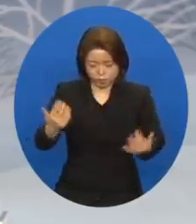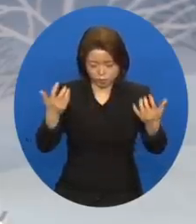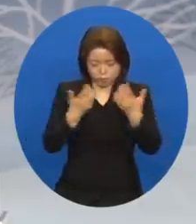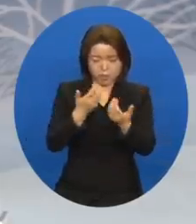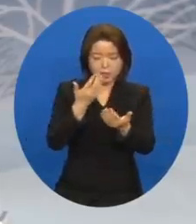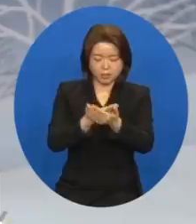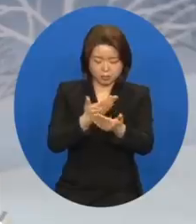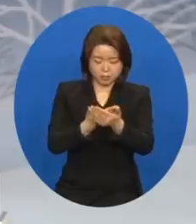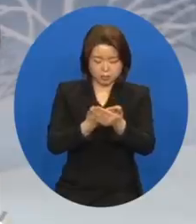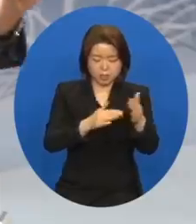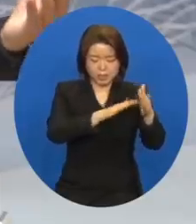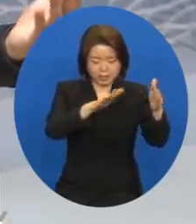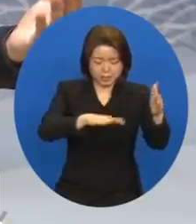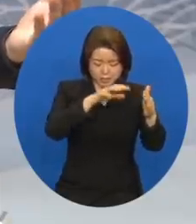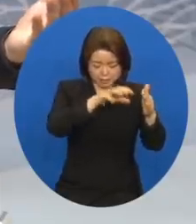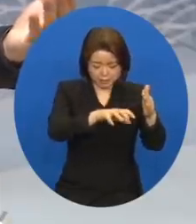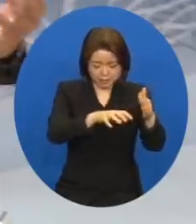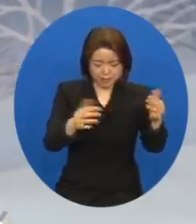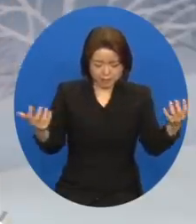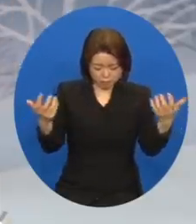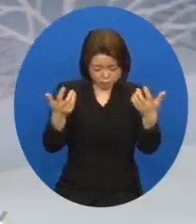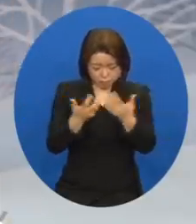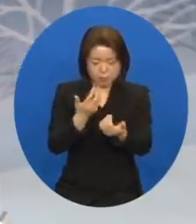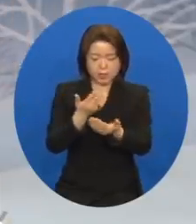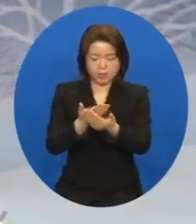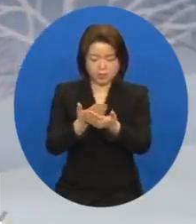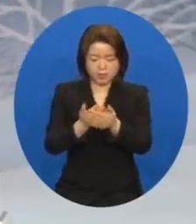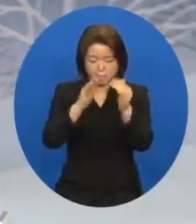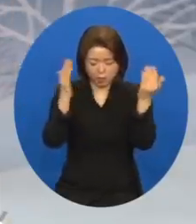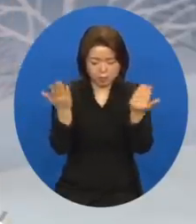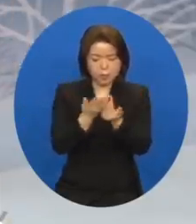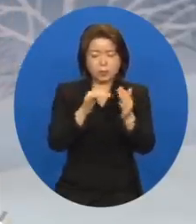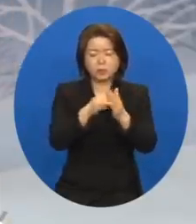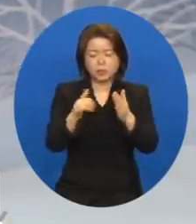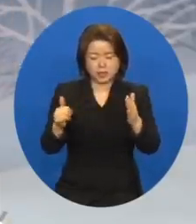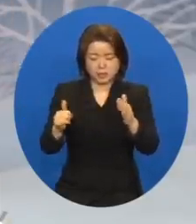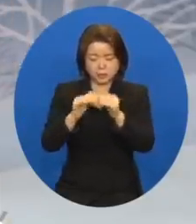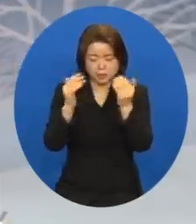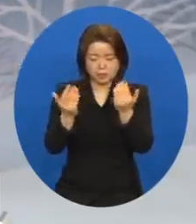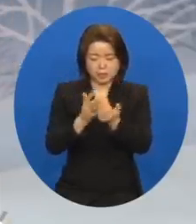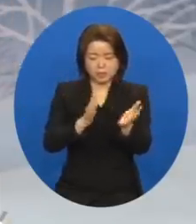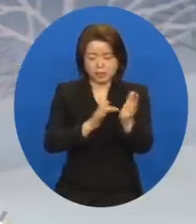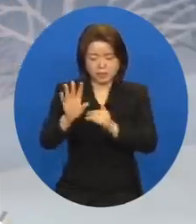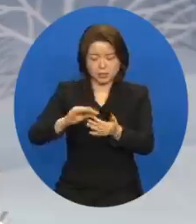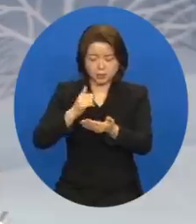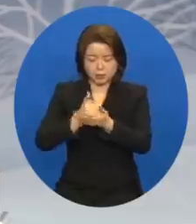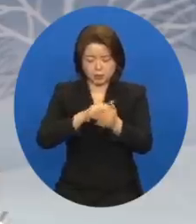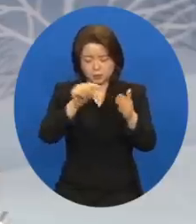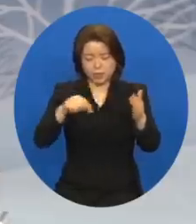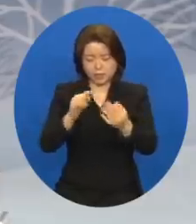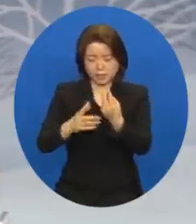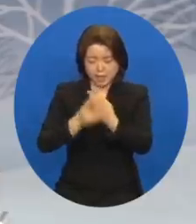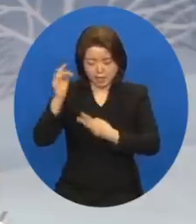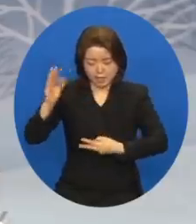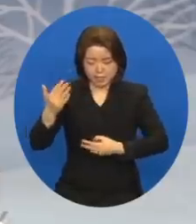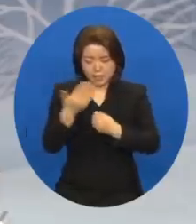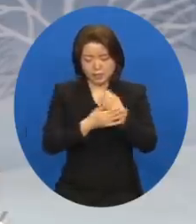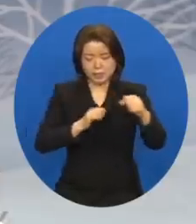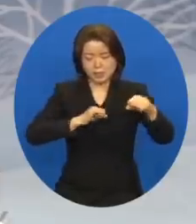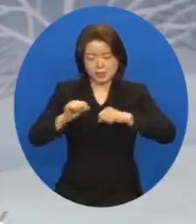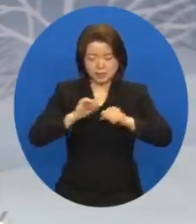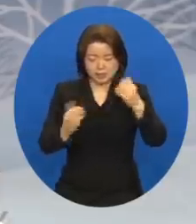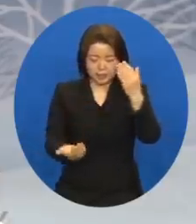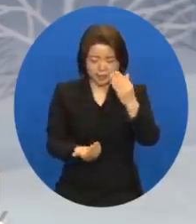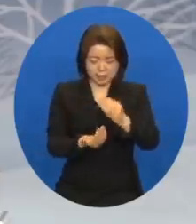가정 안에도 충만하게 하소서. 모든 가족들이 다 예수 그리스도 안에서 하나 되는 은혜의 역사가 이루어지게